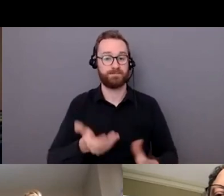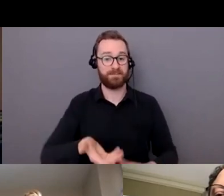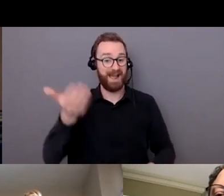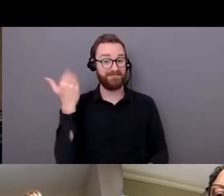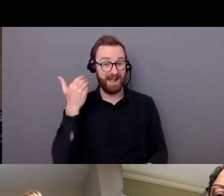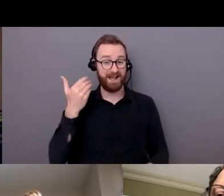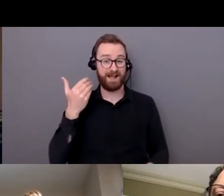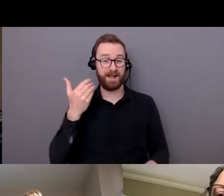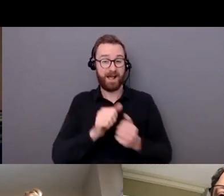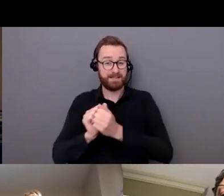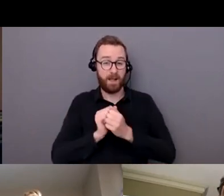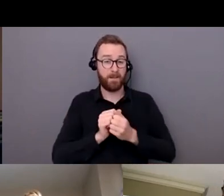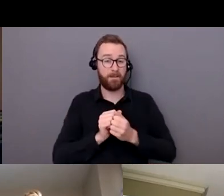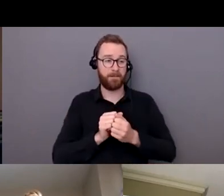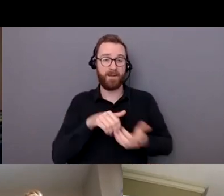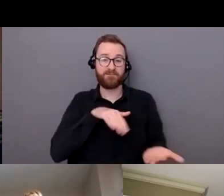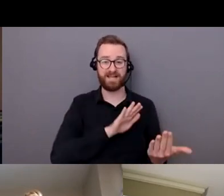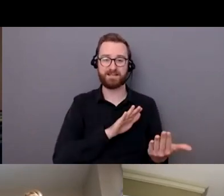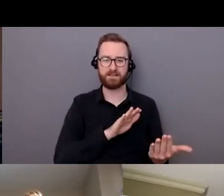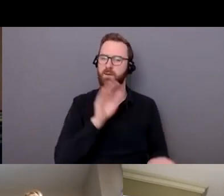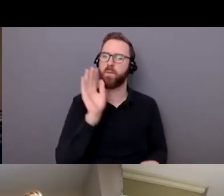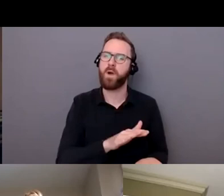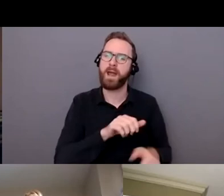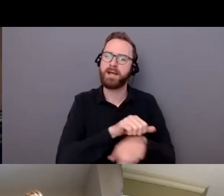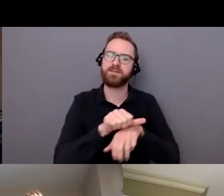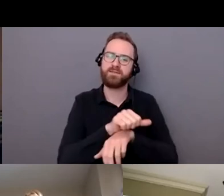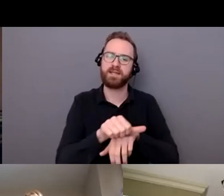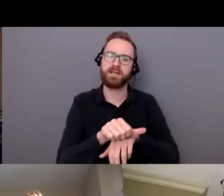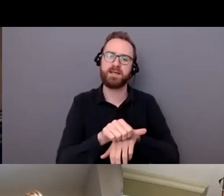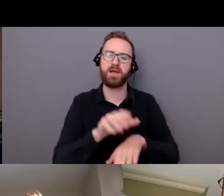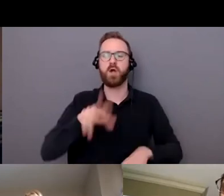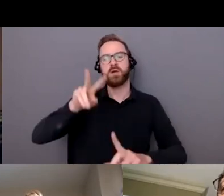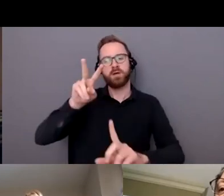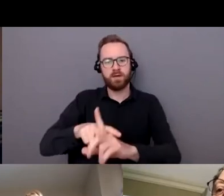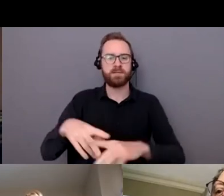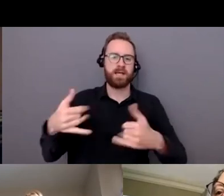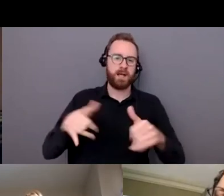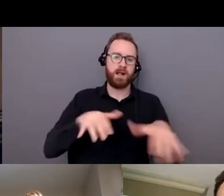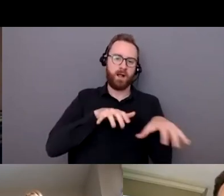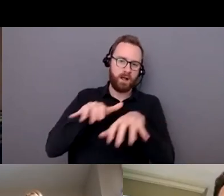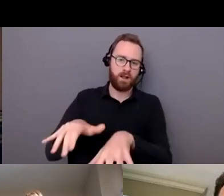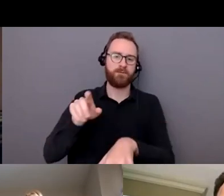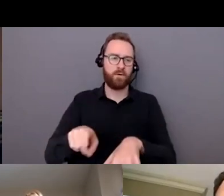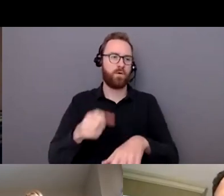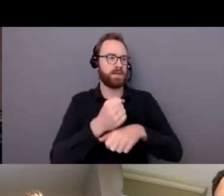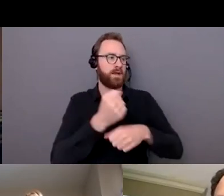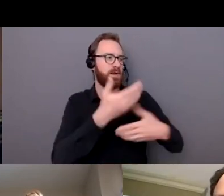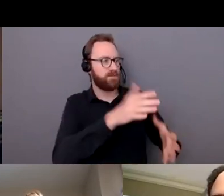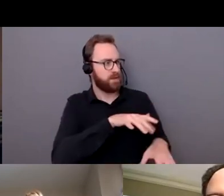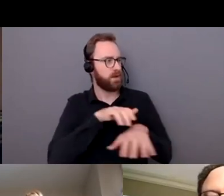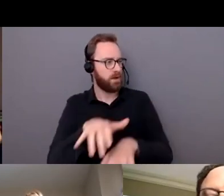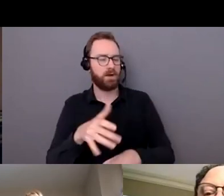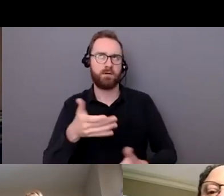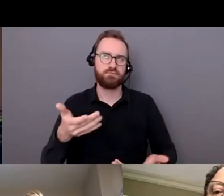personne. Parce que c'est un petit peu plus facile plutôt que de réserver un local puis que les gens se déplacent à la fin de leur journée de travail et tout pour venir à